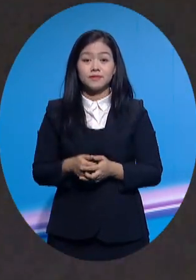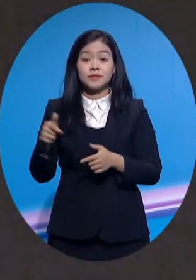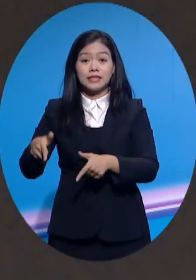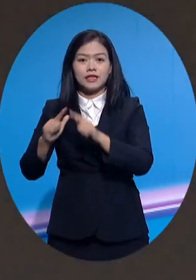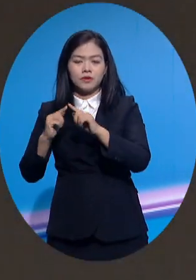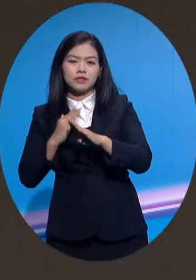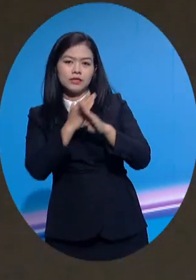Phóng